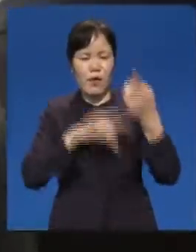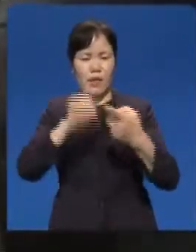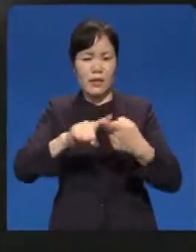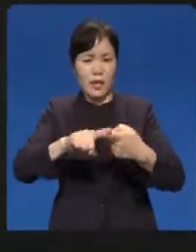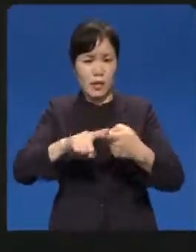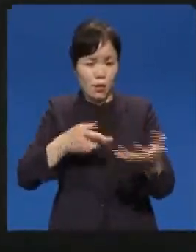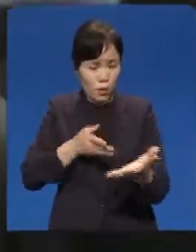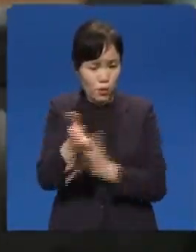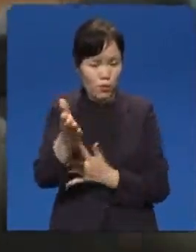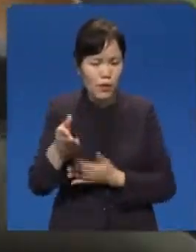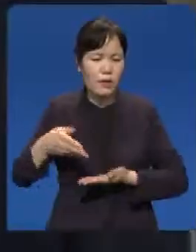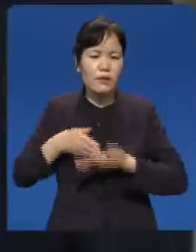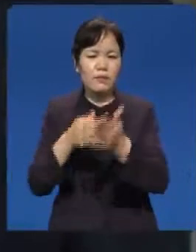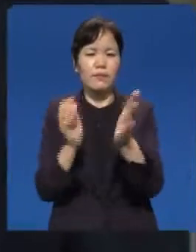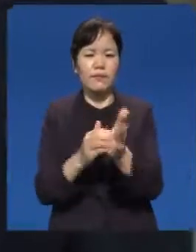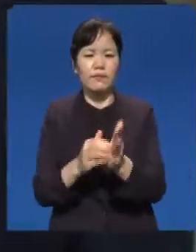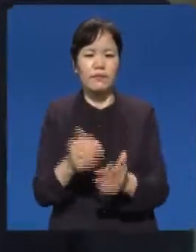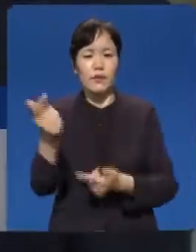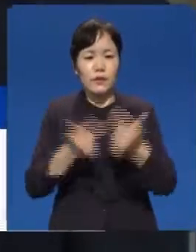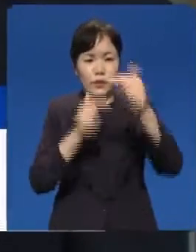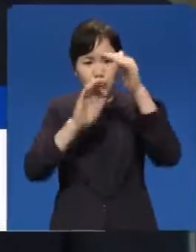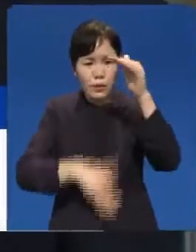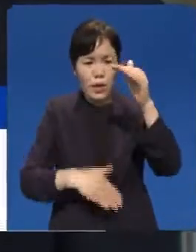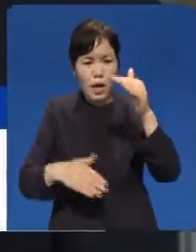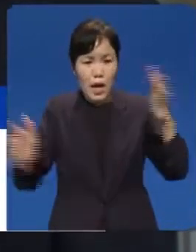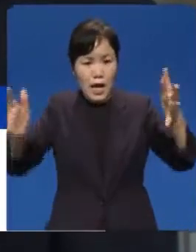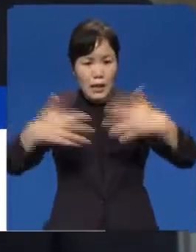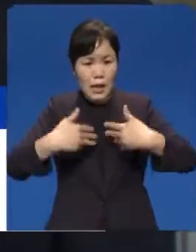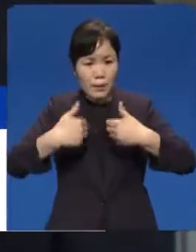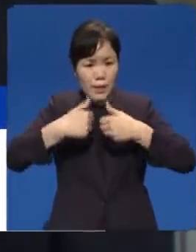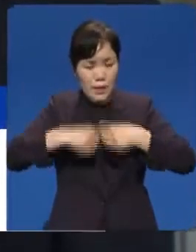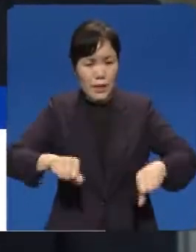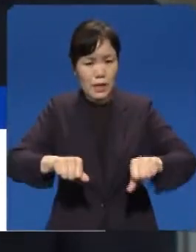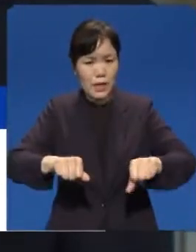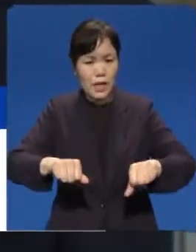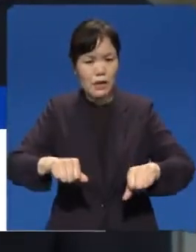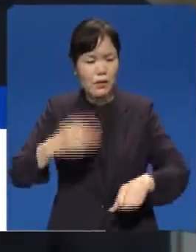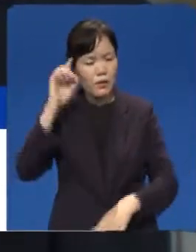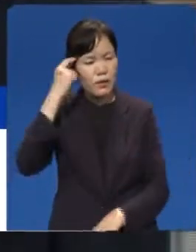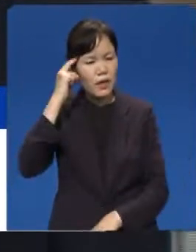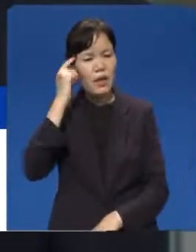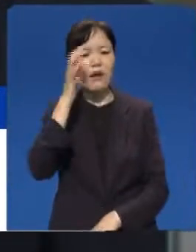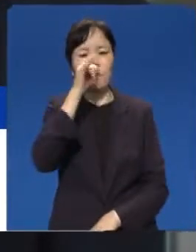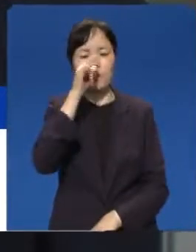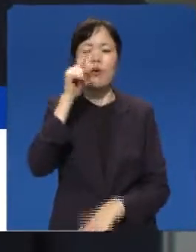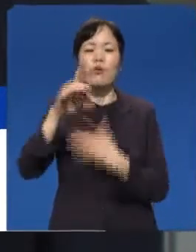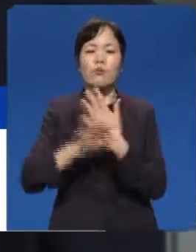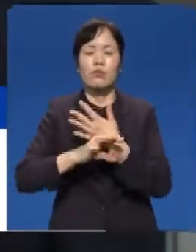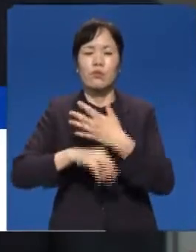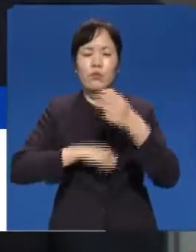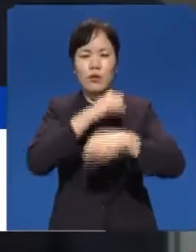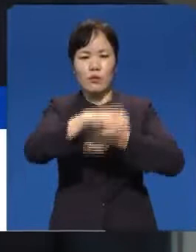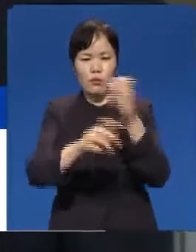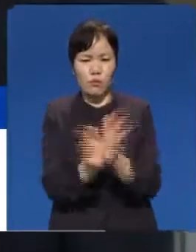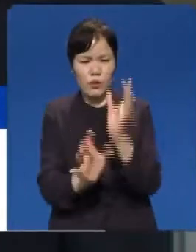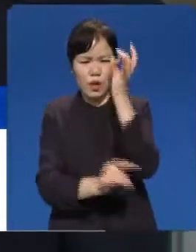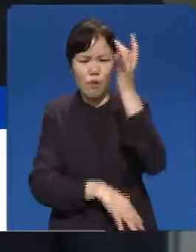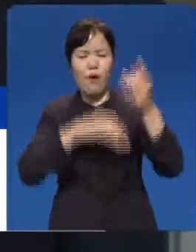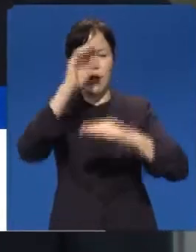주장했습니다. 중재안 합의를 깼다고 저희들은 간주하고 있습니다.